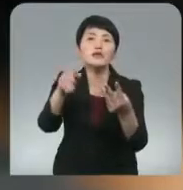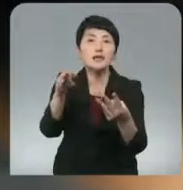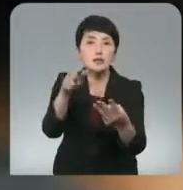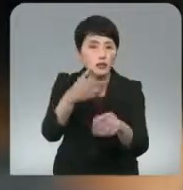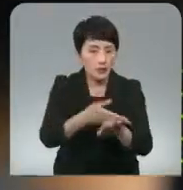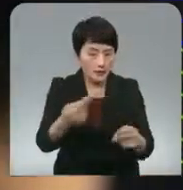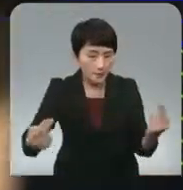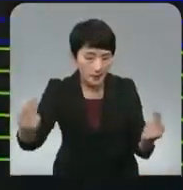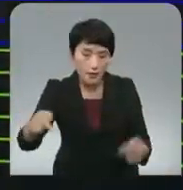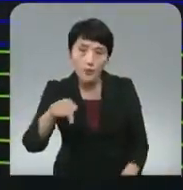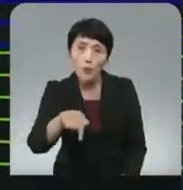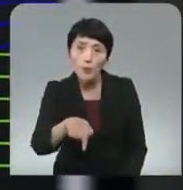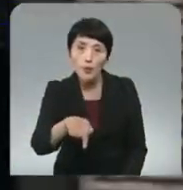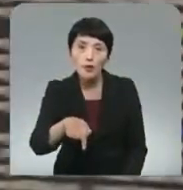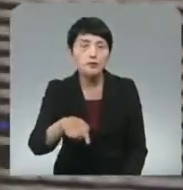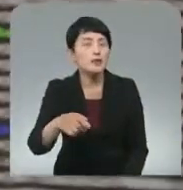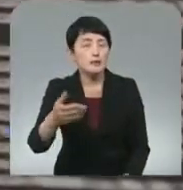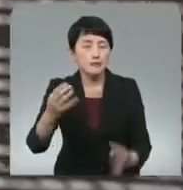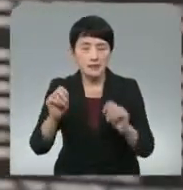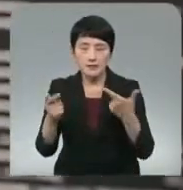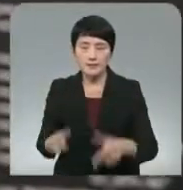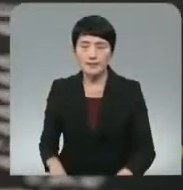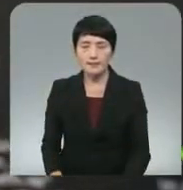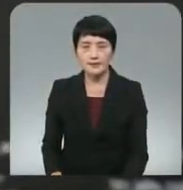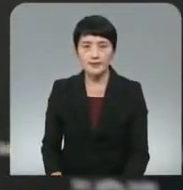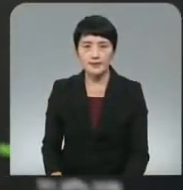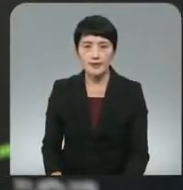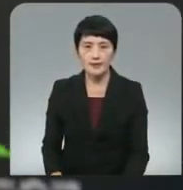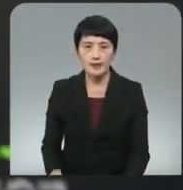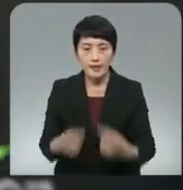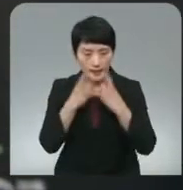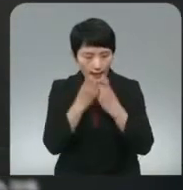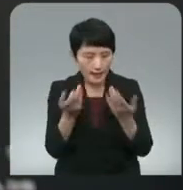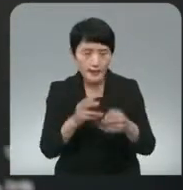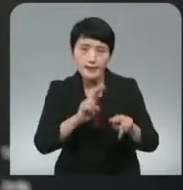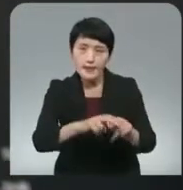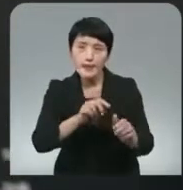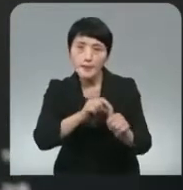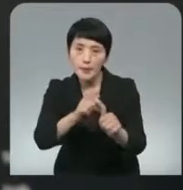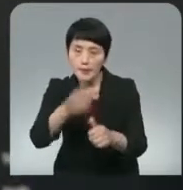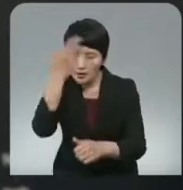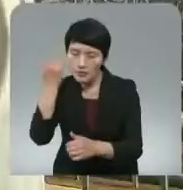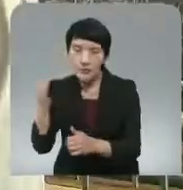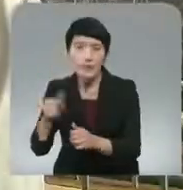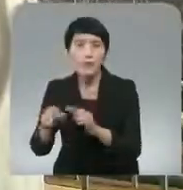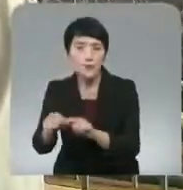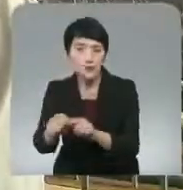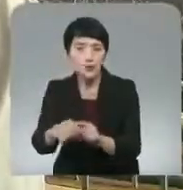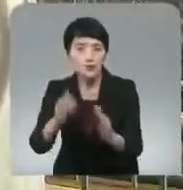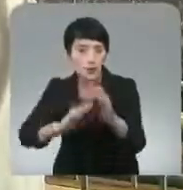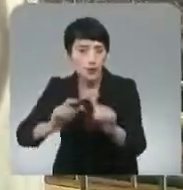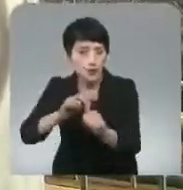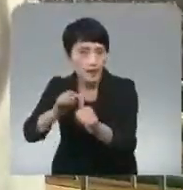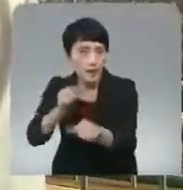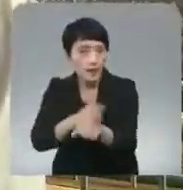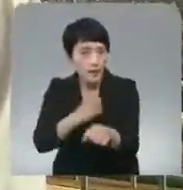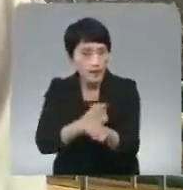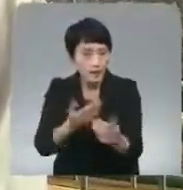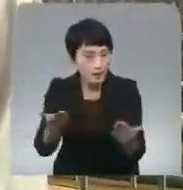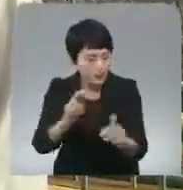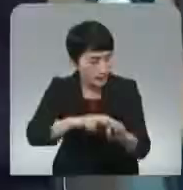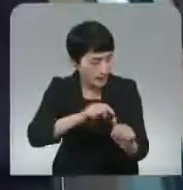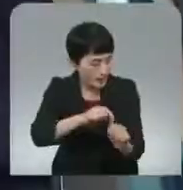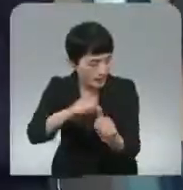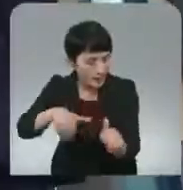住宿及餐饮业就业人口也减少2万人。三月失业人口达